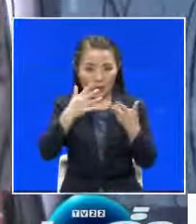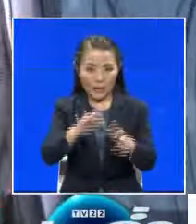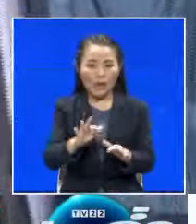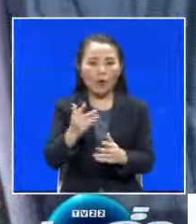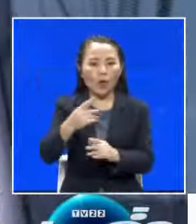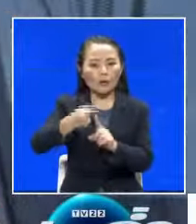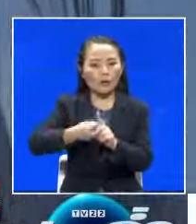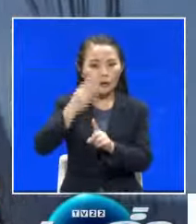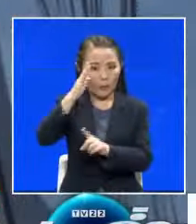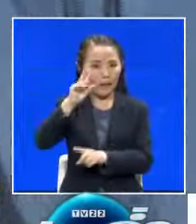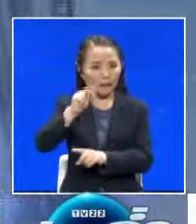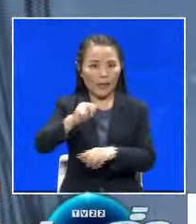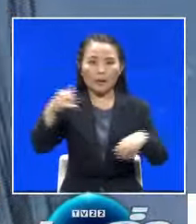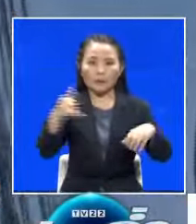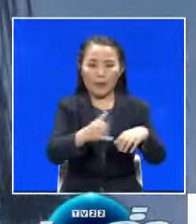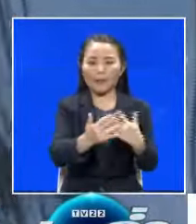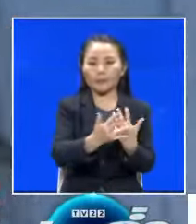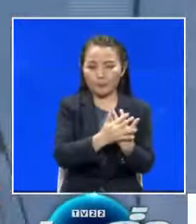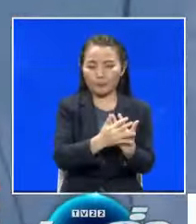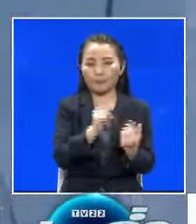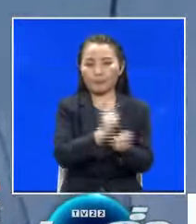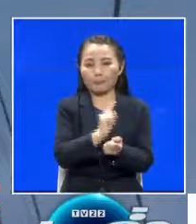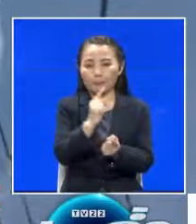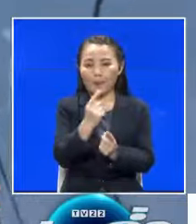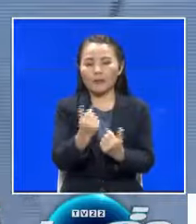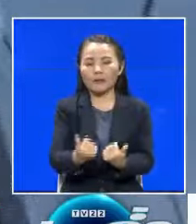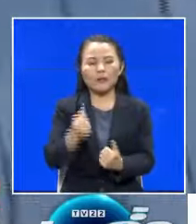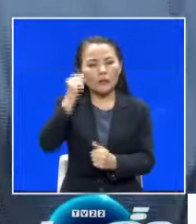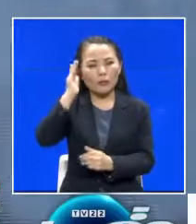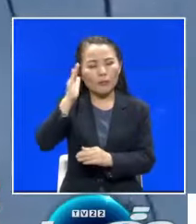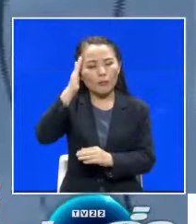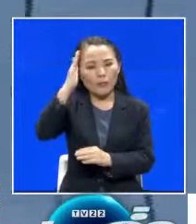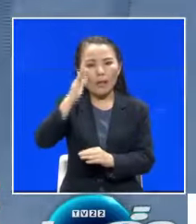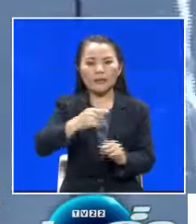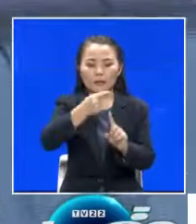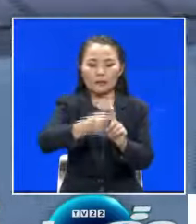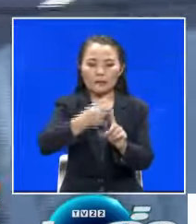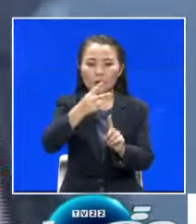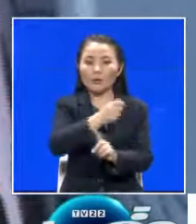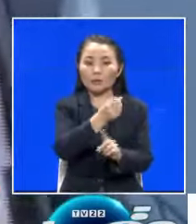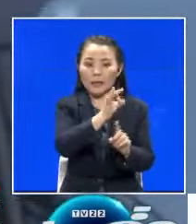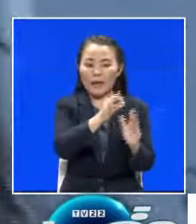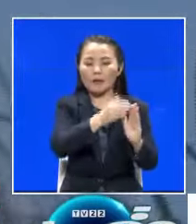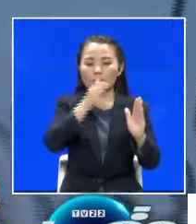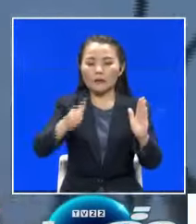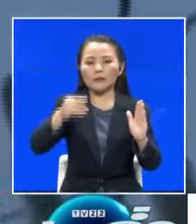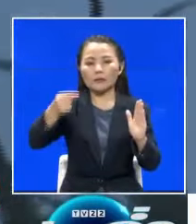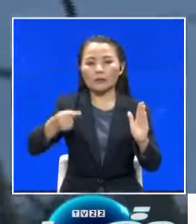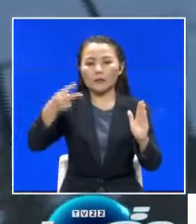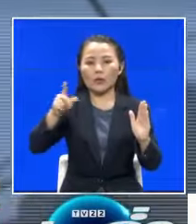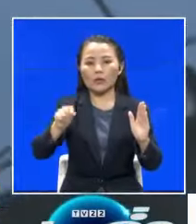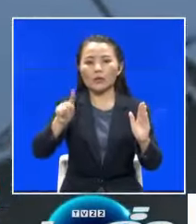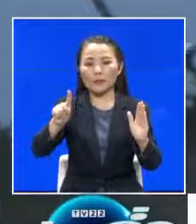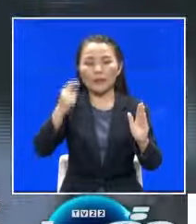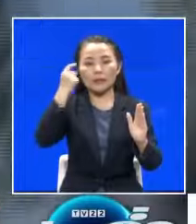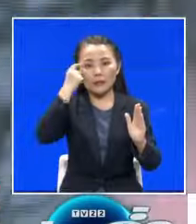วเดือนถัดไปนะคะภายในช่วง3วันนี้ก็คือ19กุมภาพันธ์ไปจนถึง21กุมภาพันธ์ต้องได้รับความยินยอมจากคุณทัก